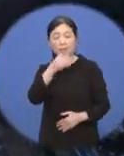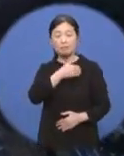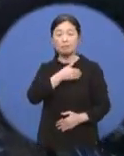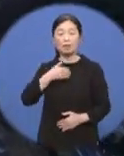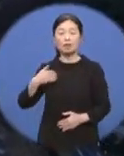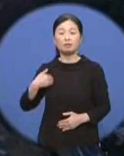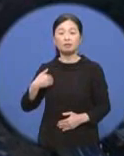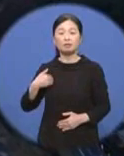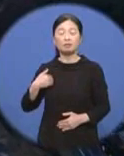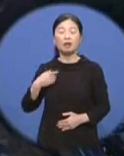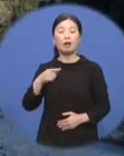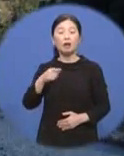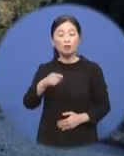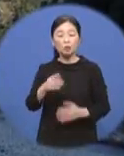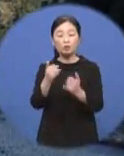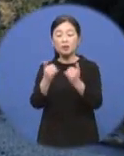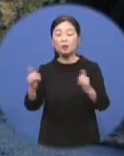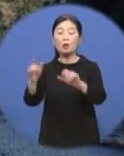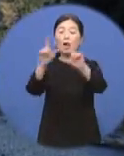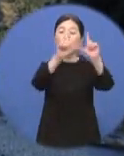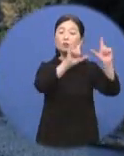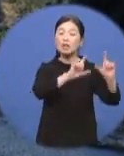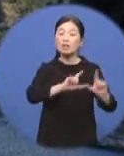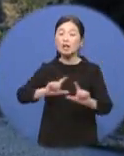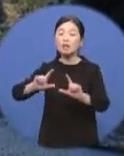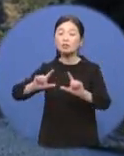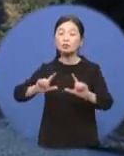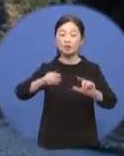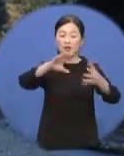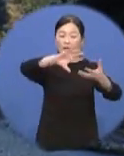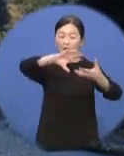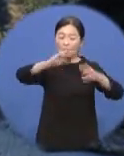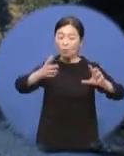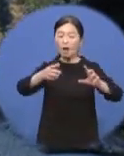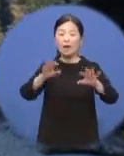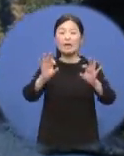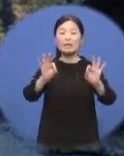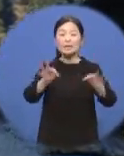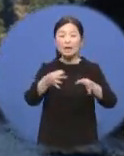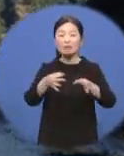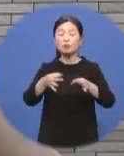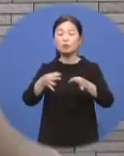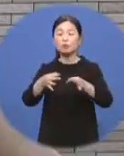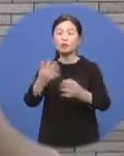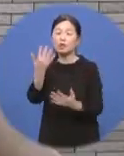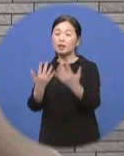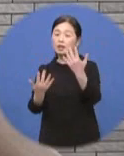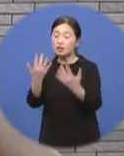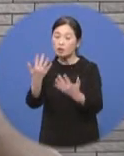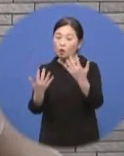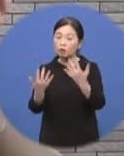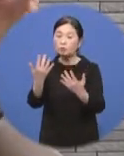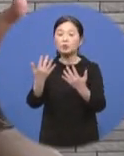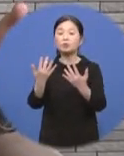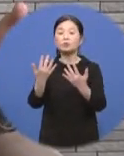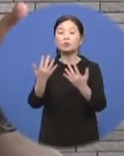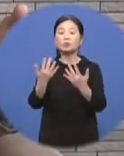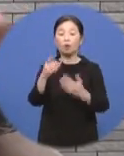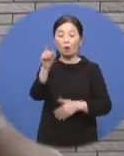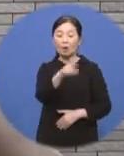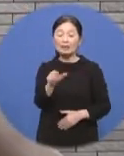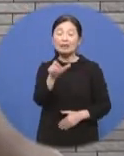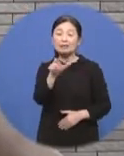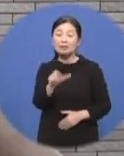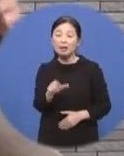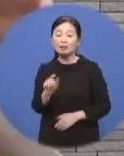人々が住んでいて、そういう岩と生物、植物、それと人間の営みっていうのが合体され